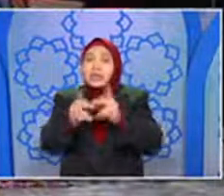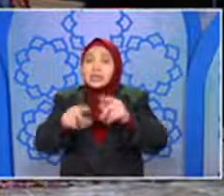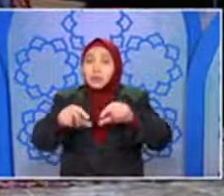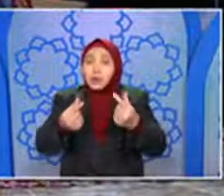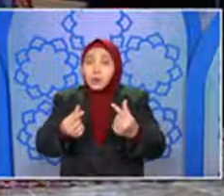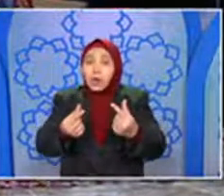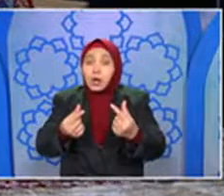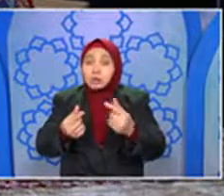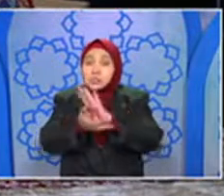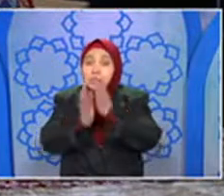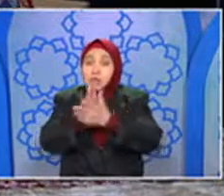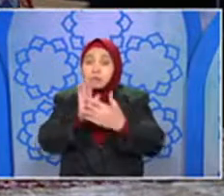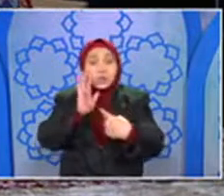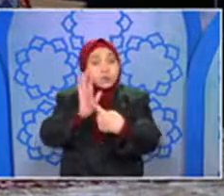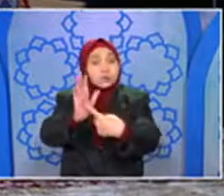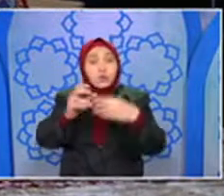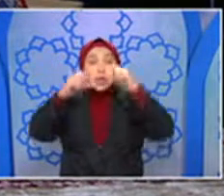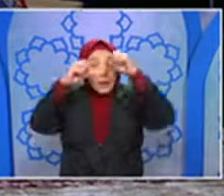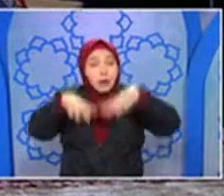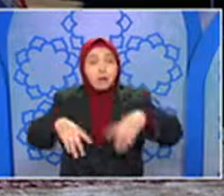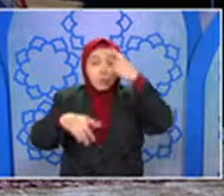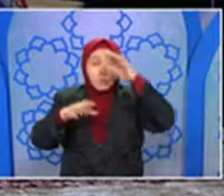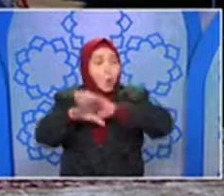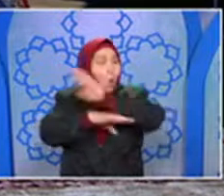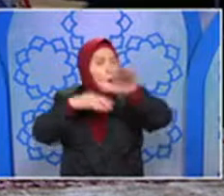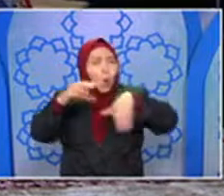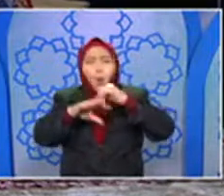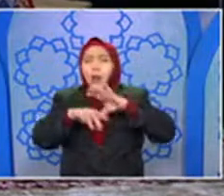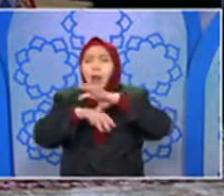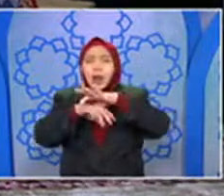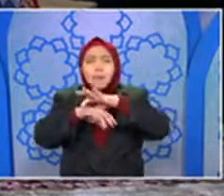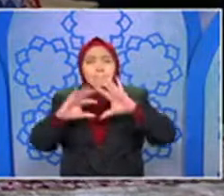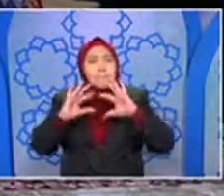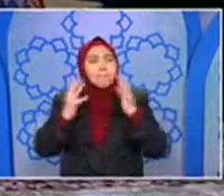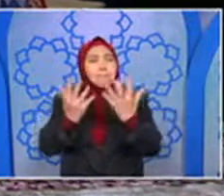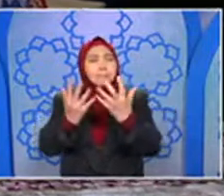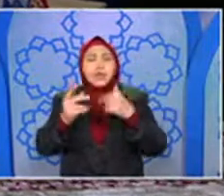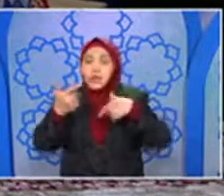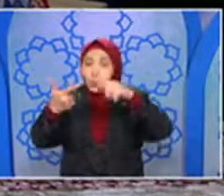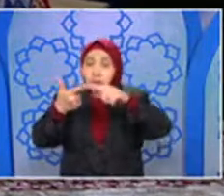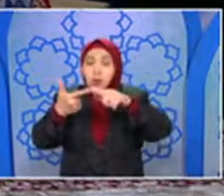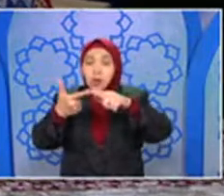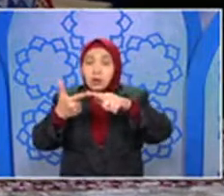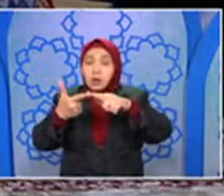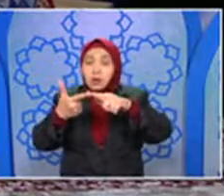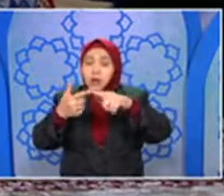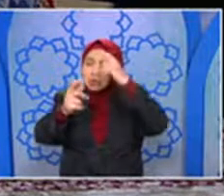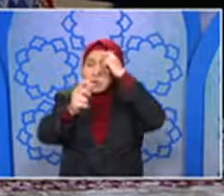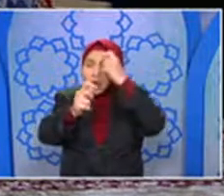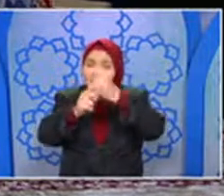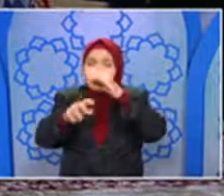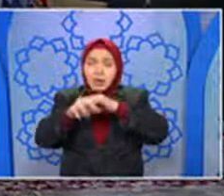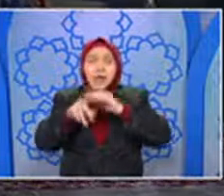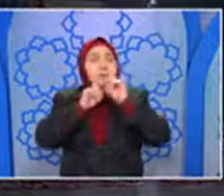Al-Quran sebagai petunjuk dan rahmat bagi seluruh alam. Kedua, ketaatan kepada